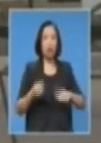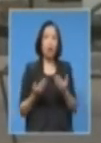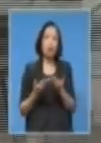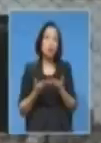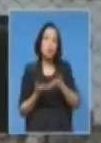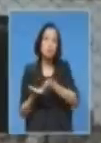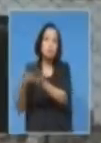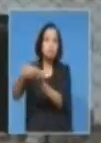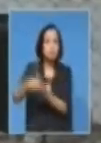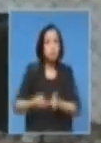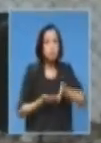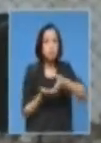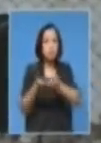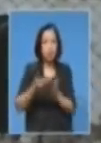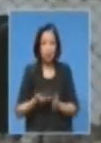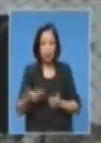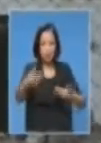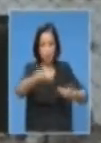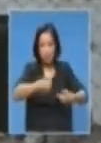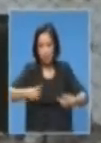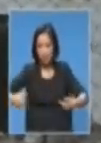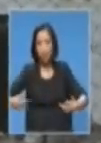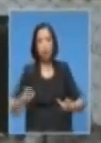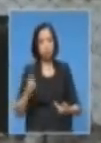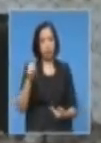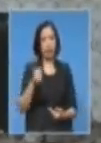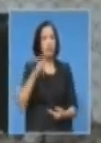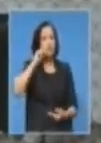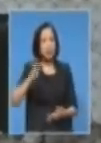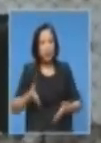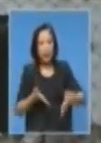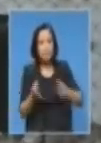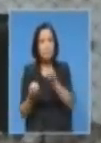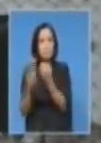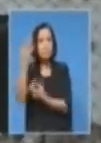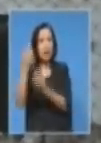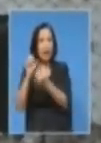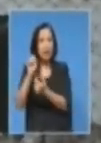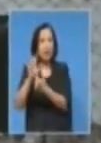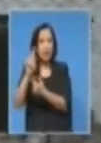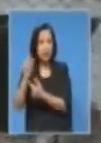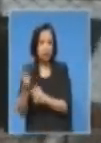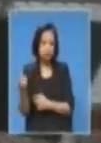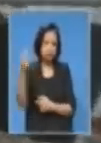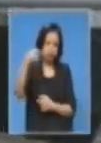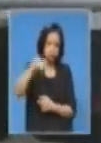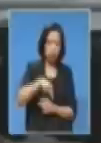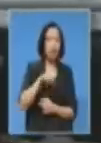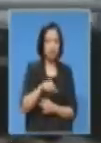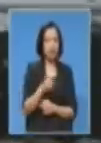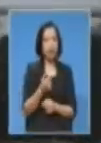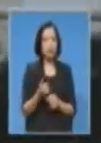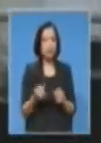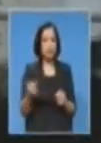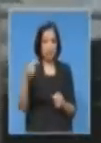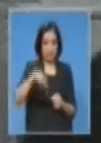างน้ำจากแม่น้ำเจ้าพระยาจากแม่น้ำป่าสักลงมาที่ท่าเรือแหลมฉบังเพื่อจะขึ้นเรือใหญ่นะครับอันนี้ก็เป็นโครงการนึ